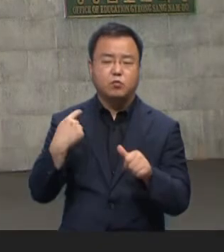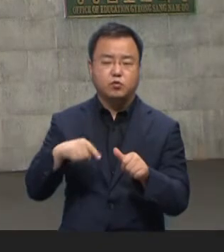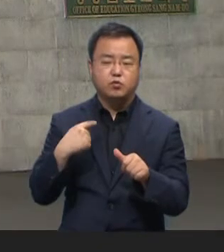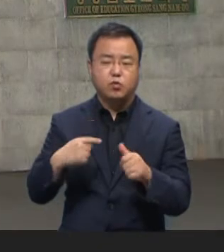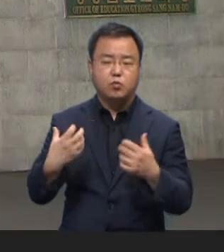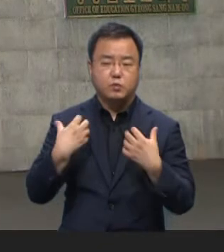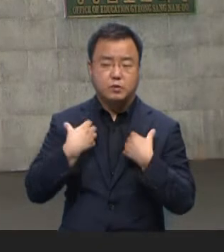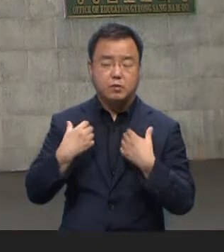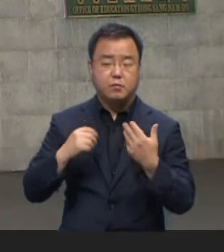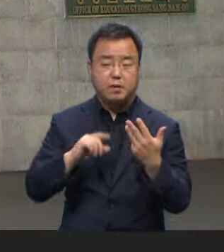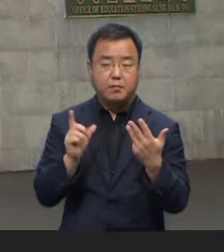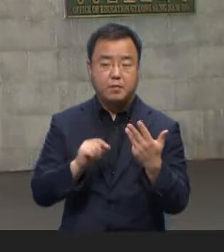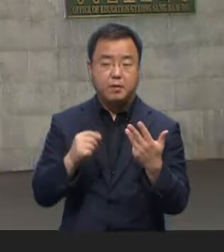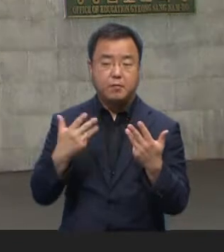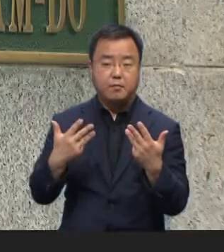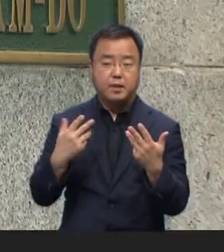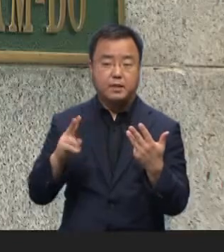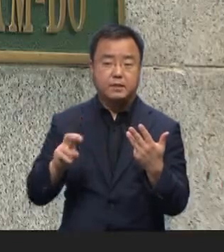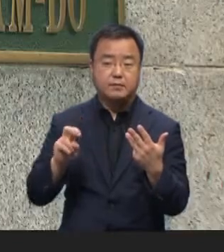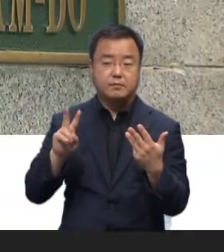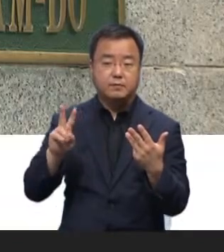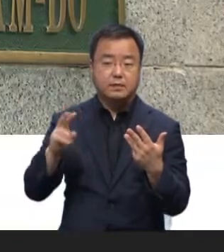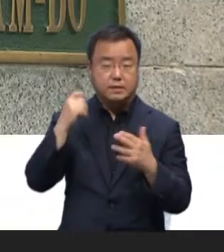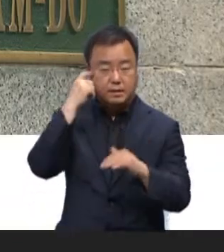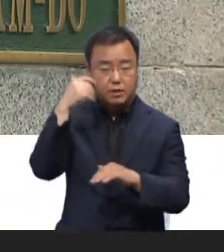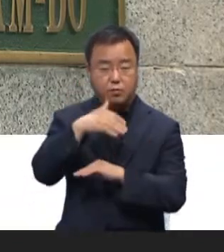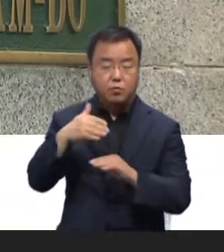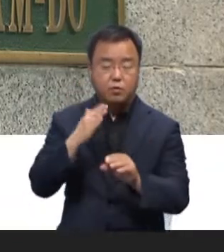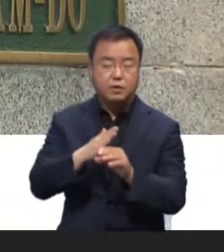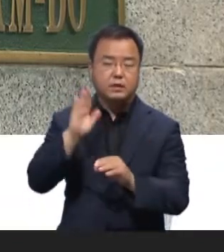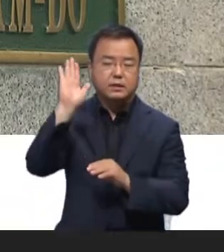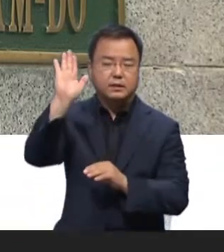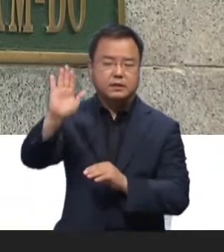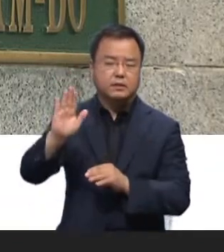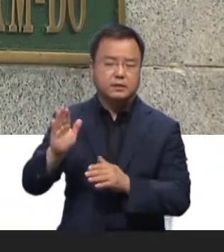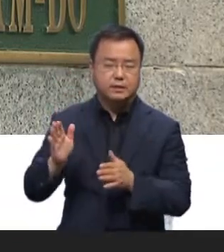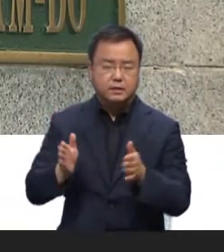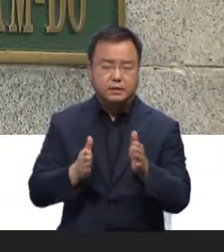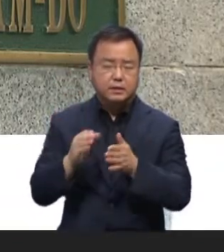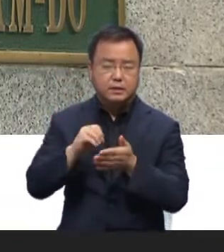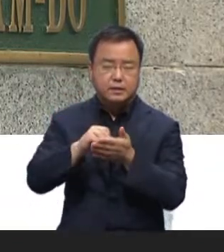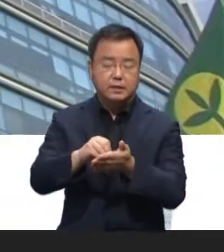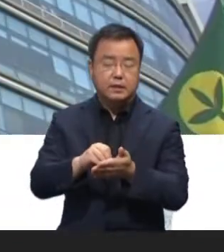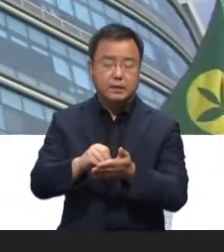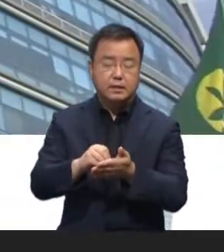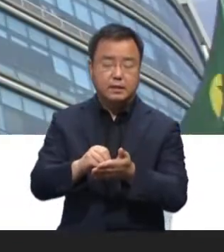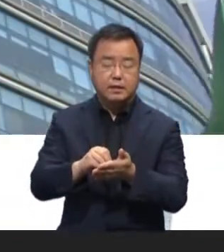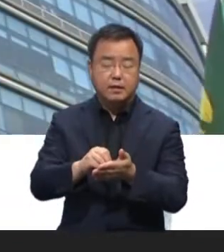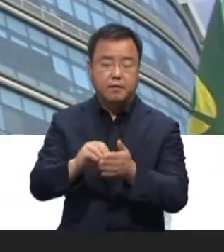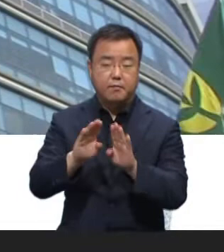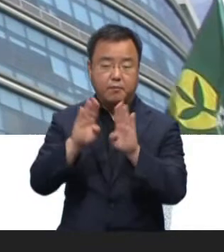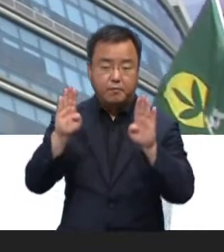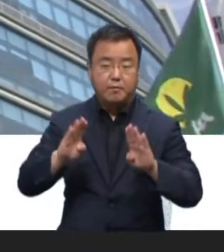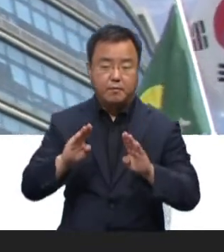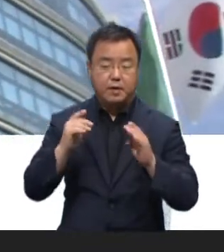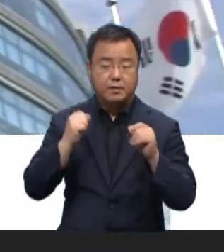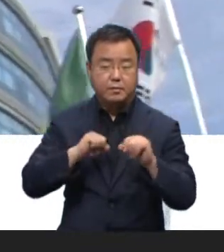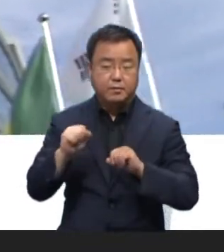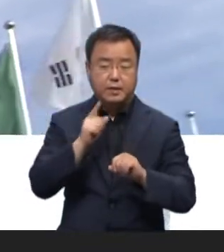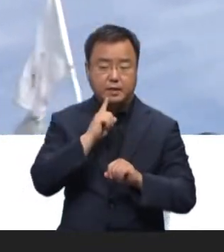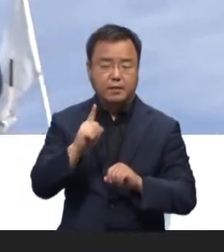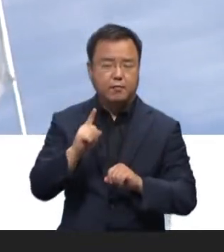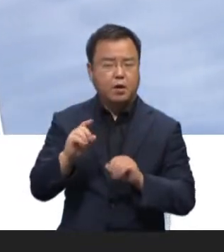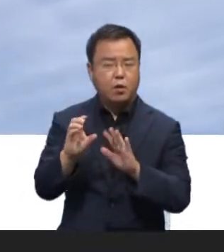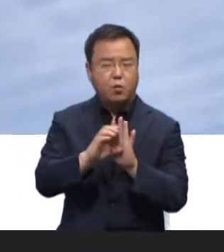각각 다음달 8일 과 22일로 예정된 진학 빵 남을 진행하겠다는 입장인데요 4 물론 코로나 일고 확산 상황에 따라서